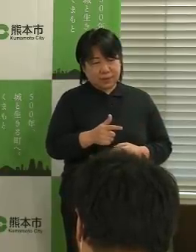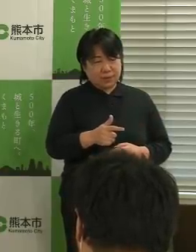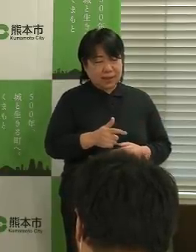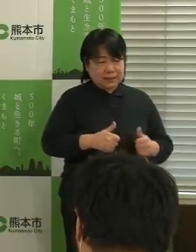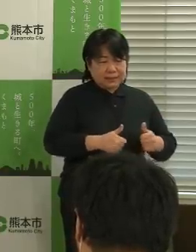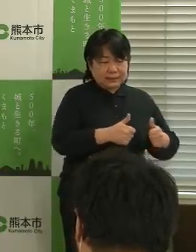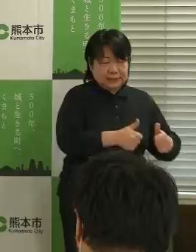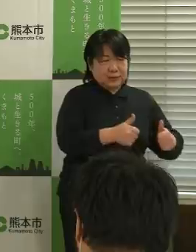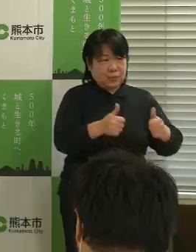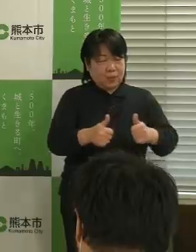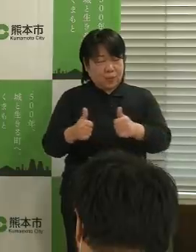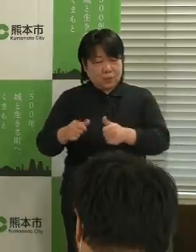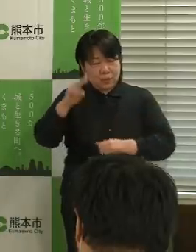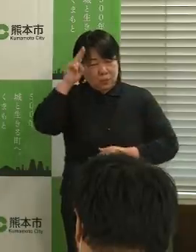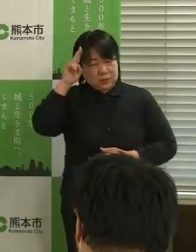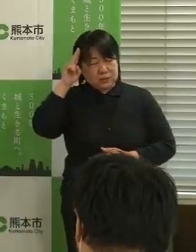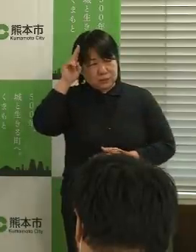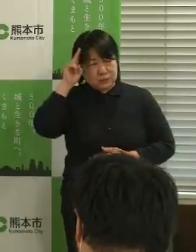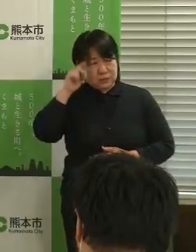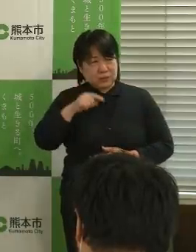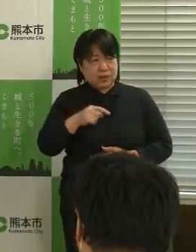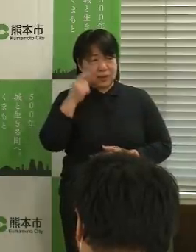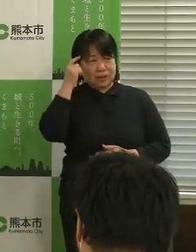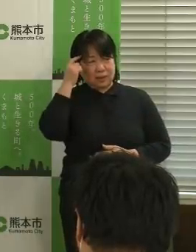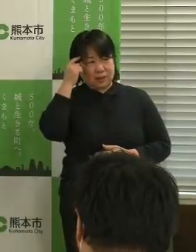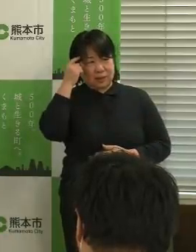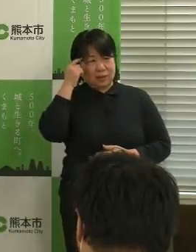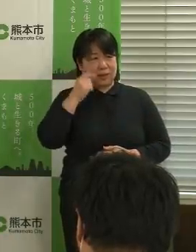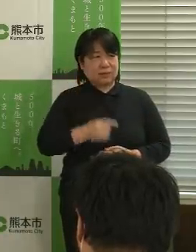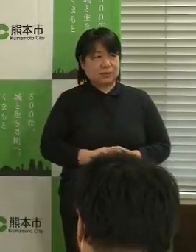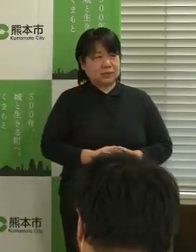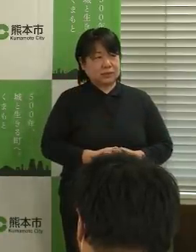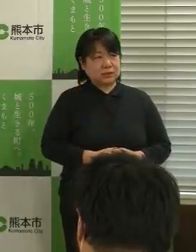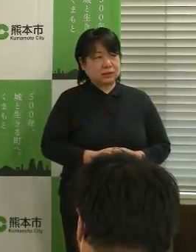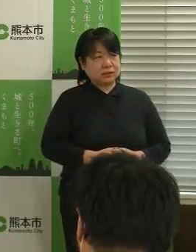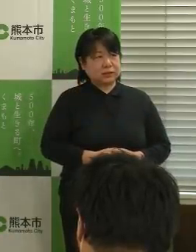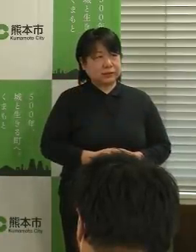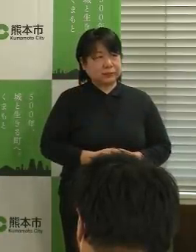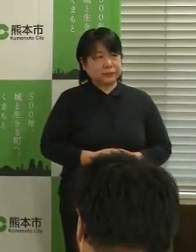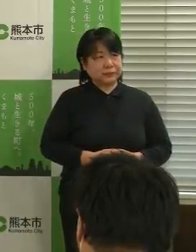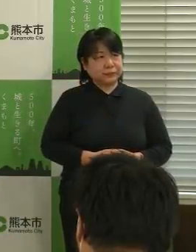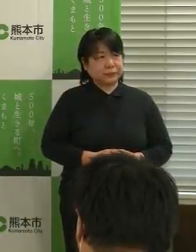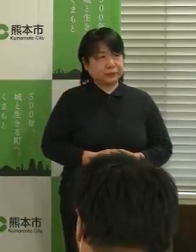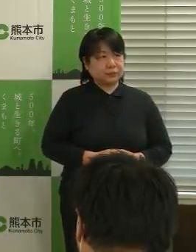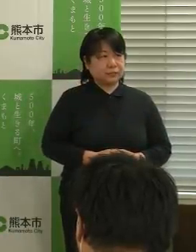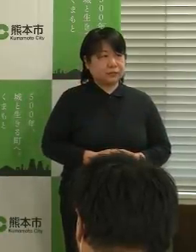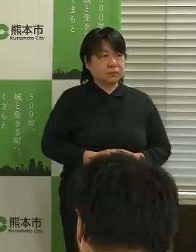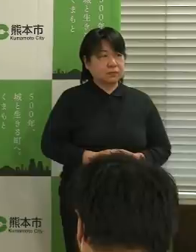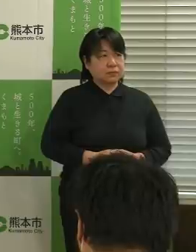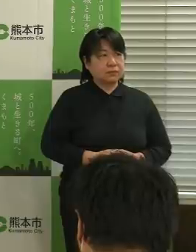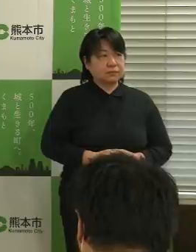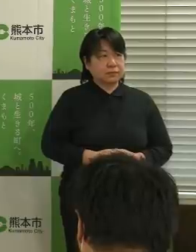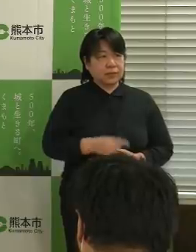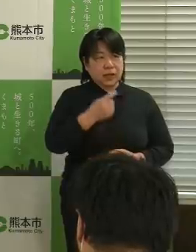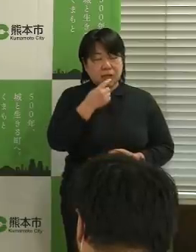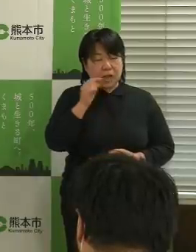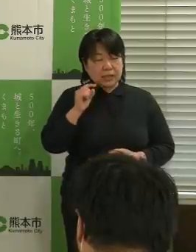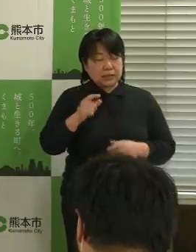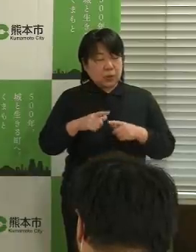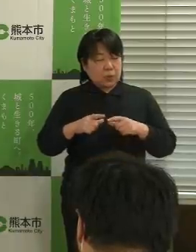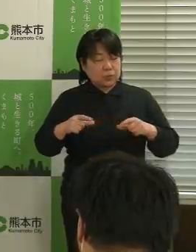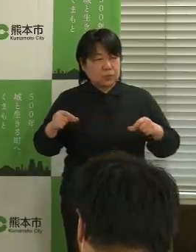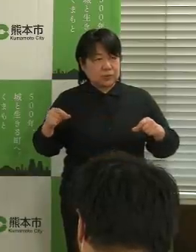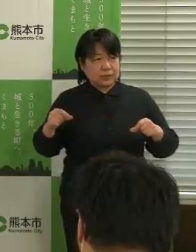うリスクがあるとまあいうことで、そういうふうに考えているということです。はい、 あのあと日の国祭りの中止は、